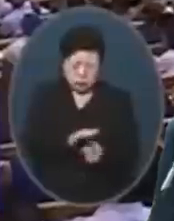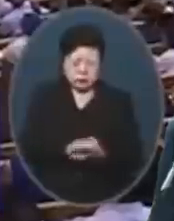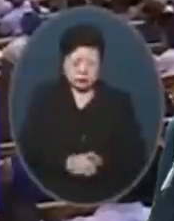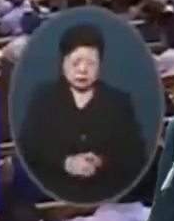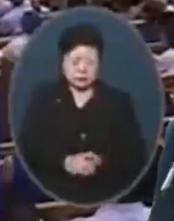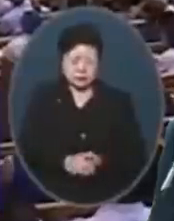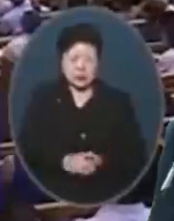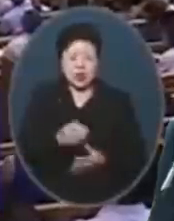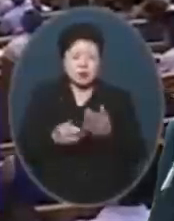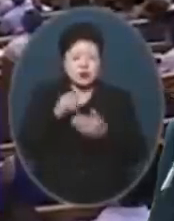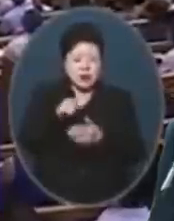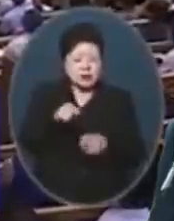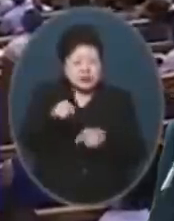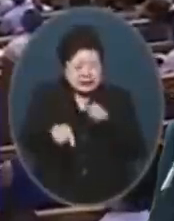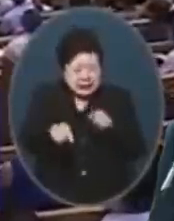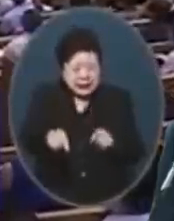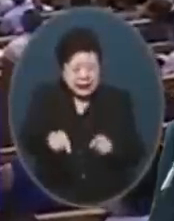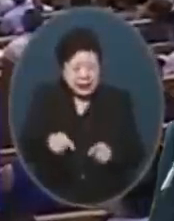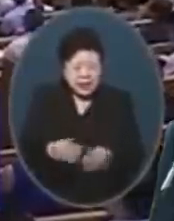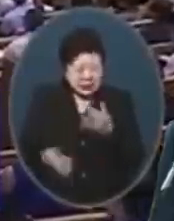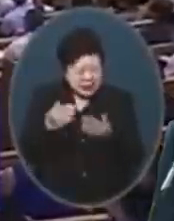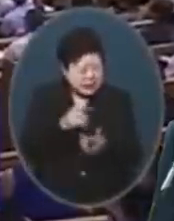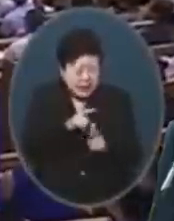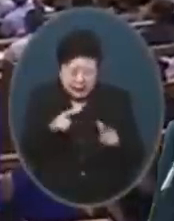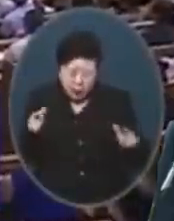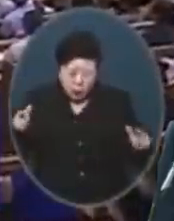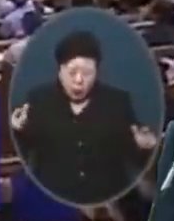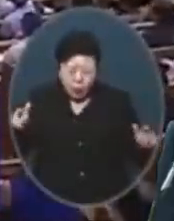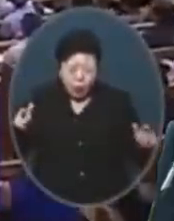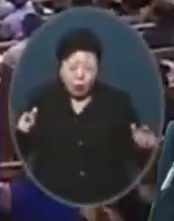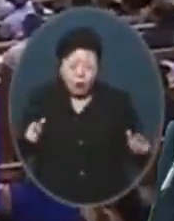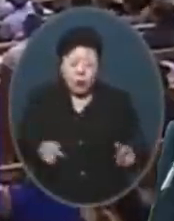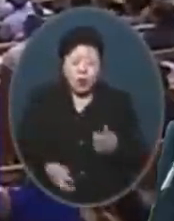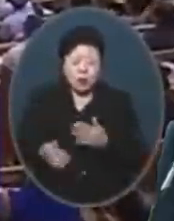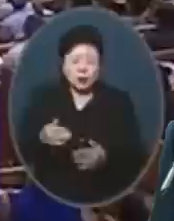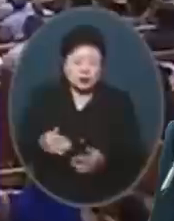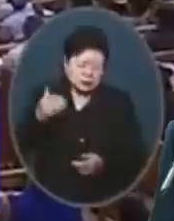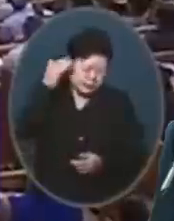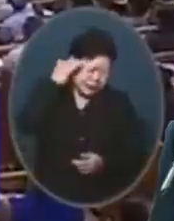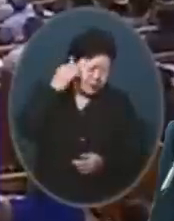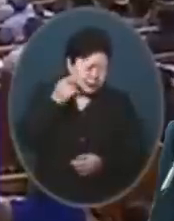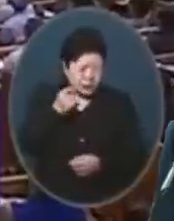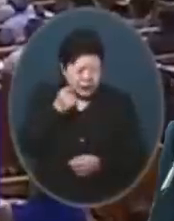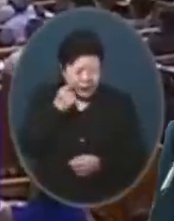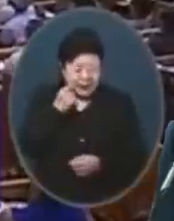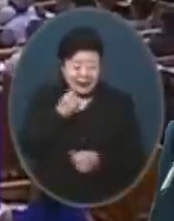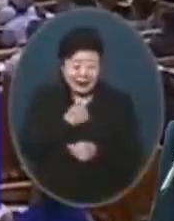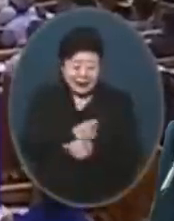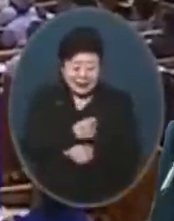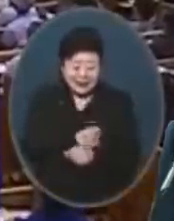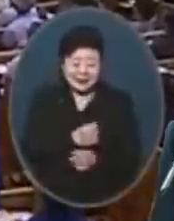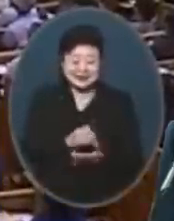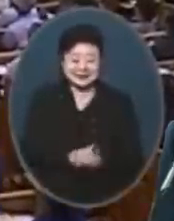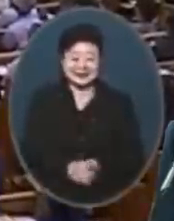내가 불 가운데 지날 때 타지도 아니할 것이요 불꽃이 너를 사르지도 못하리라.